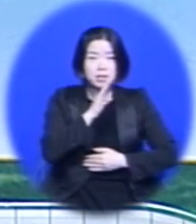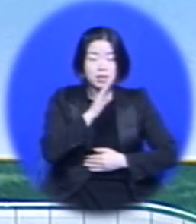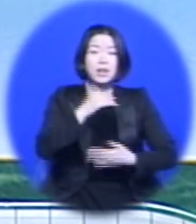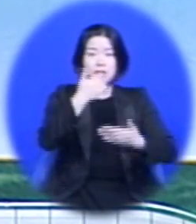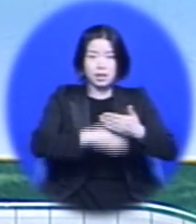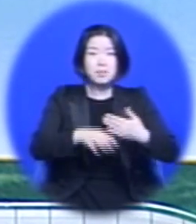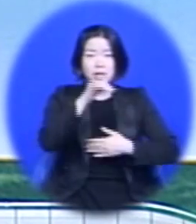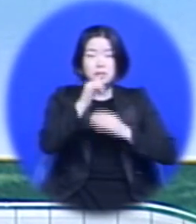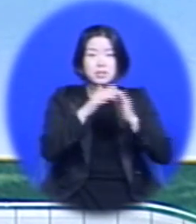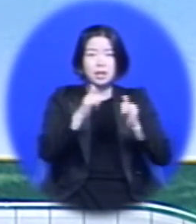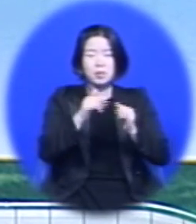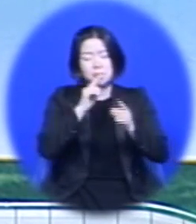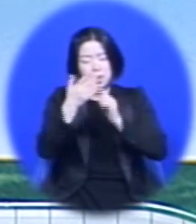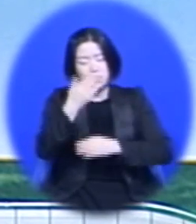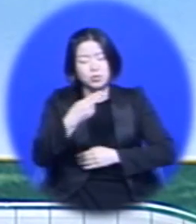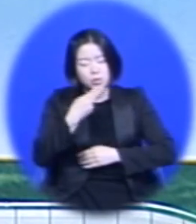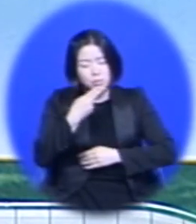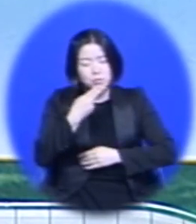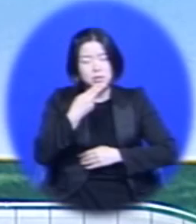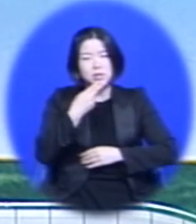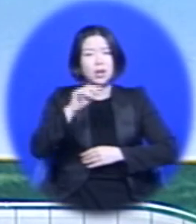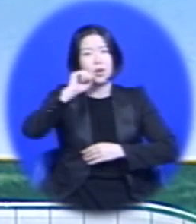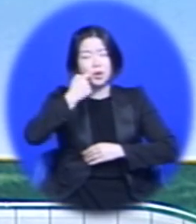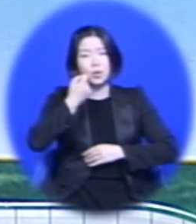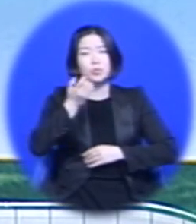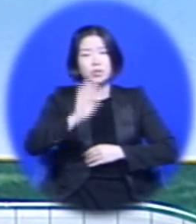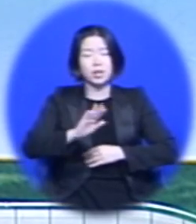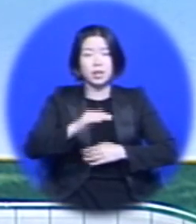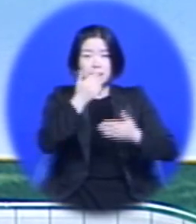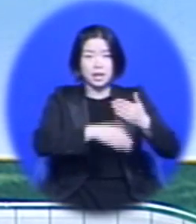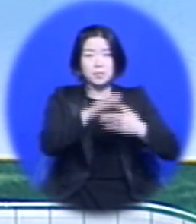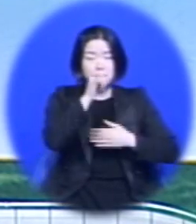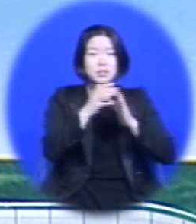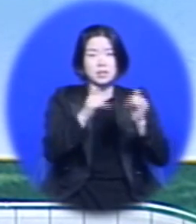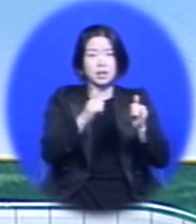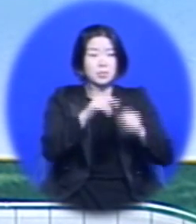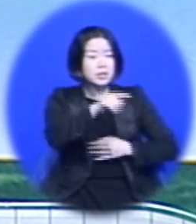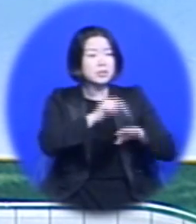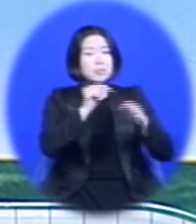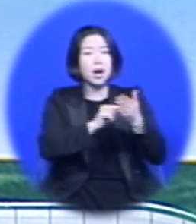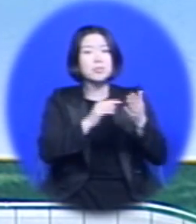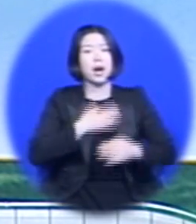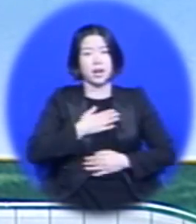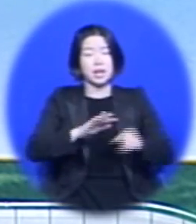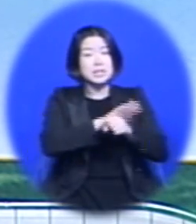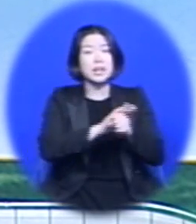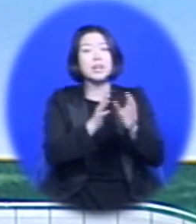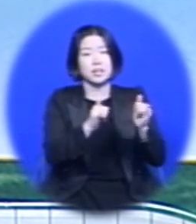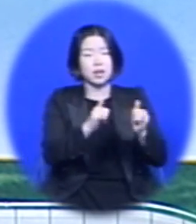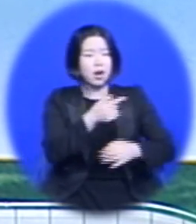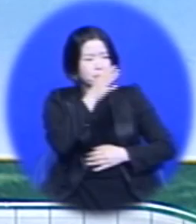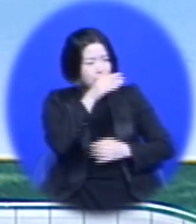남아있으면 말할 수 없이 어려운데 그냥 남아있으니까 금방 알 수가 있었어요. 교회를 사랑하시는 분이 아주 바보 같은